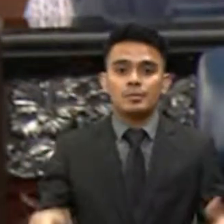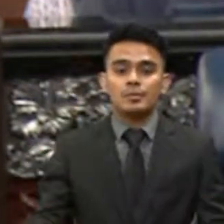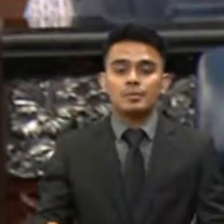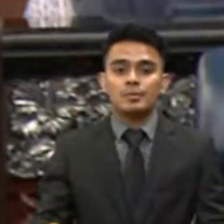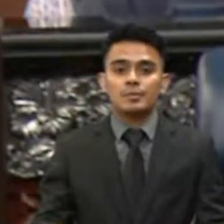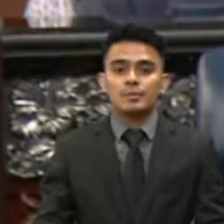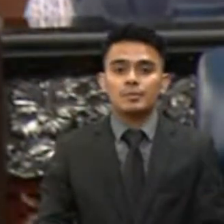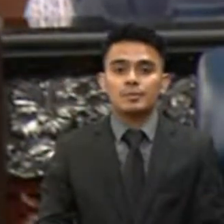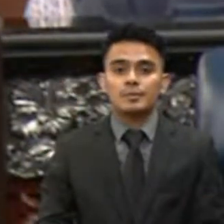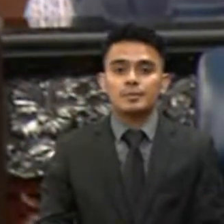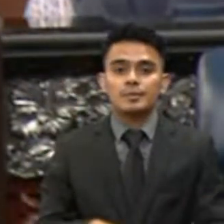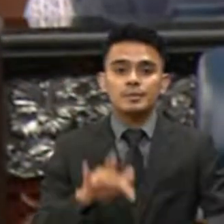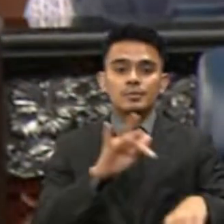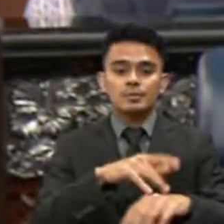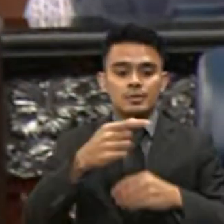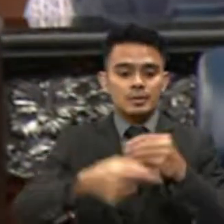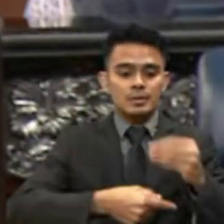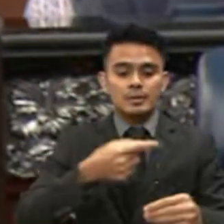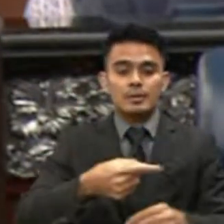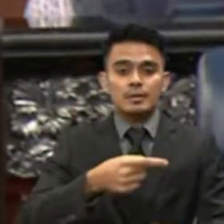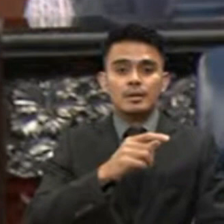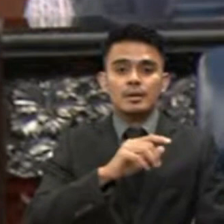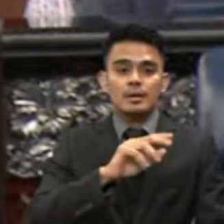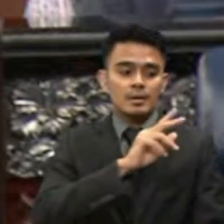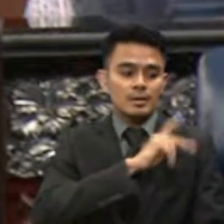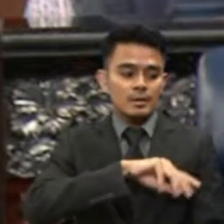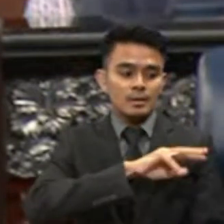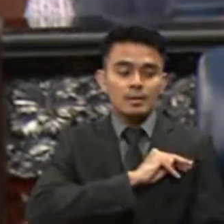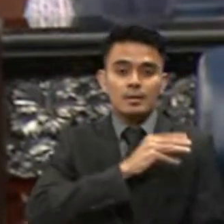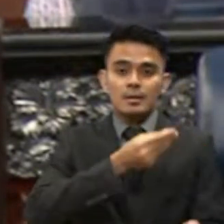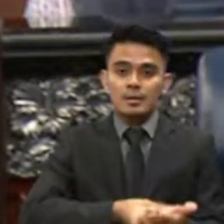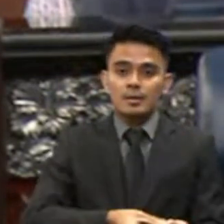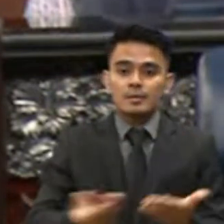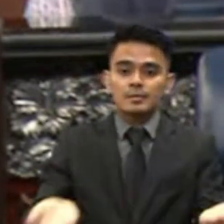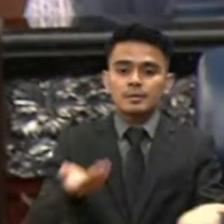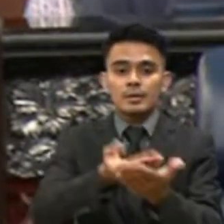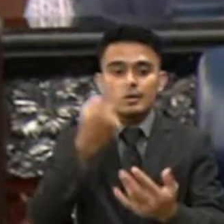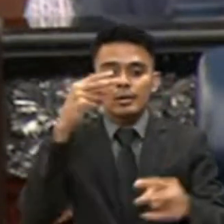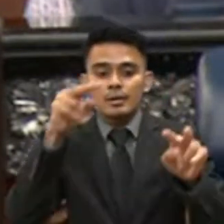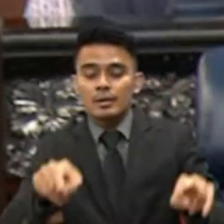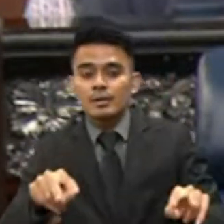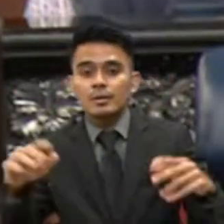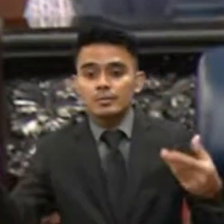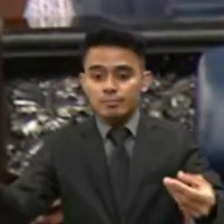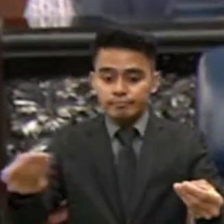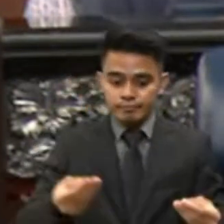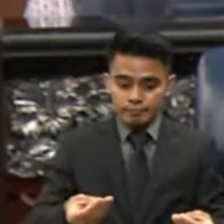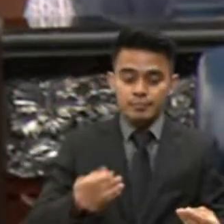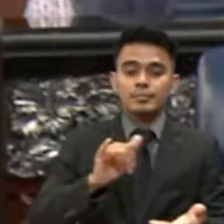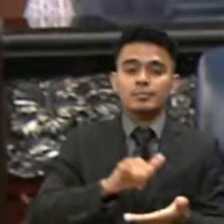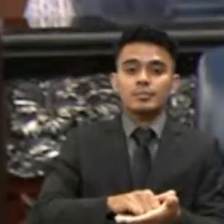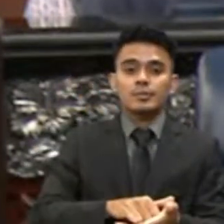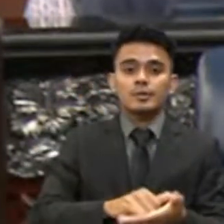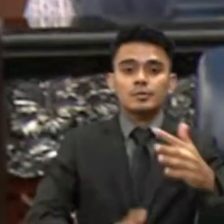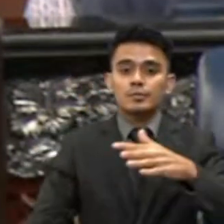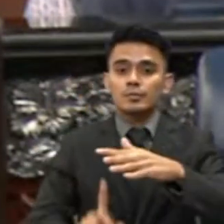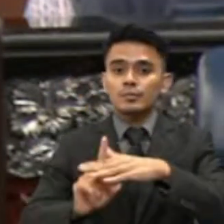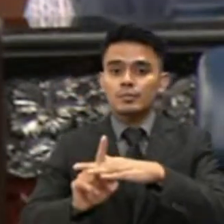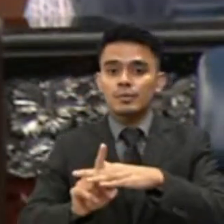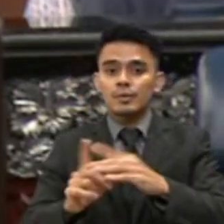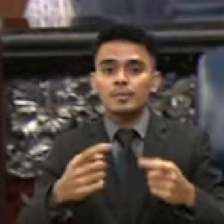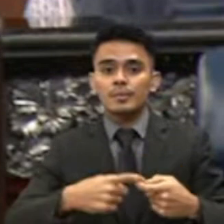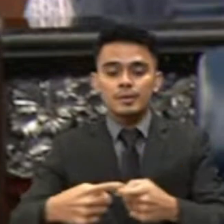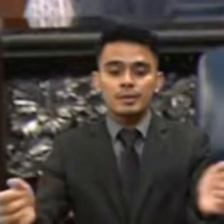portofolio Kementerian Keuangan semua pandangan teguran cadangan diberikan oleh Halim berhormat berhubung perkara yang telah dibangkitkan